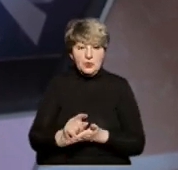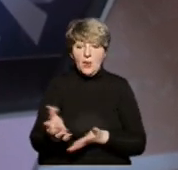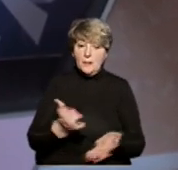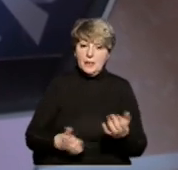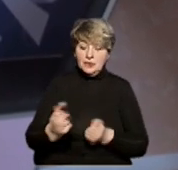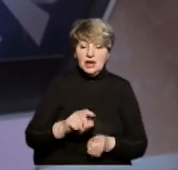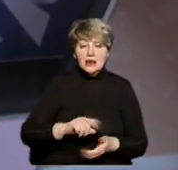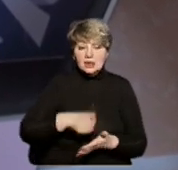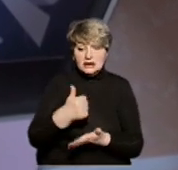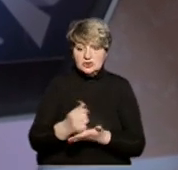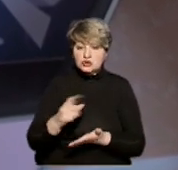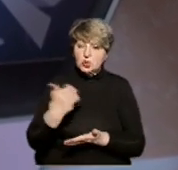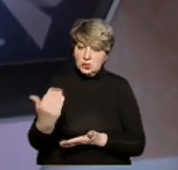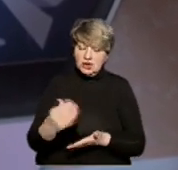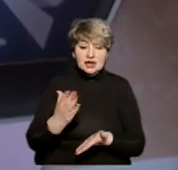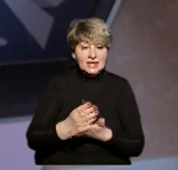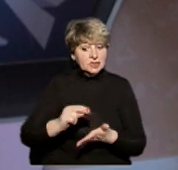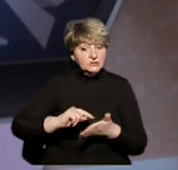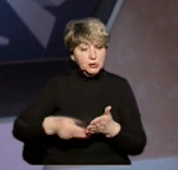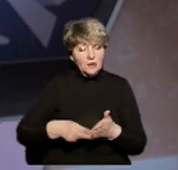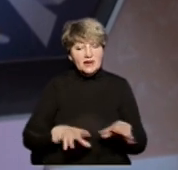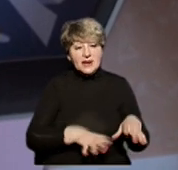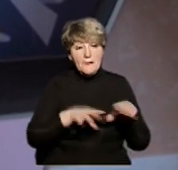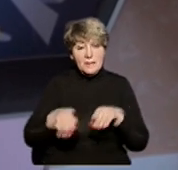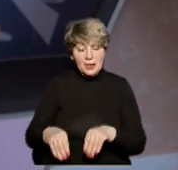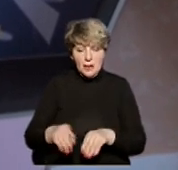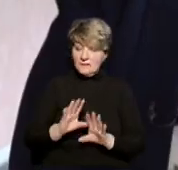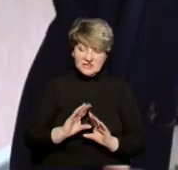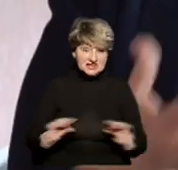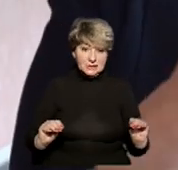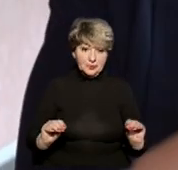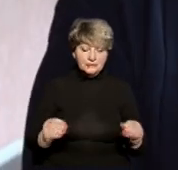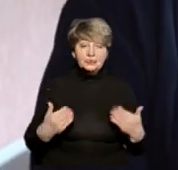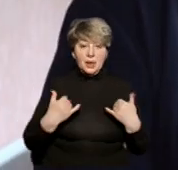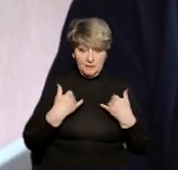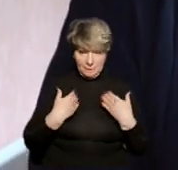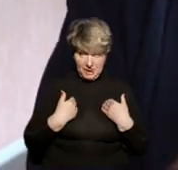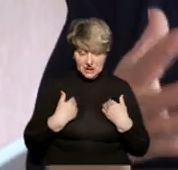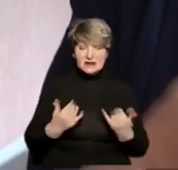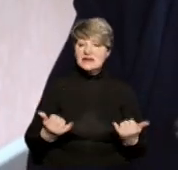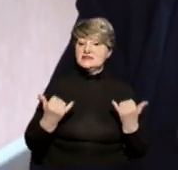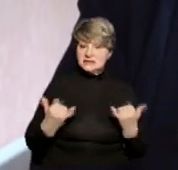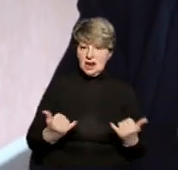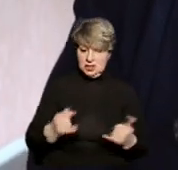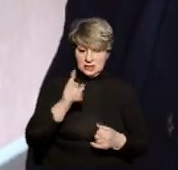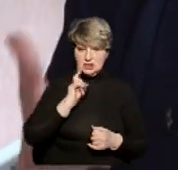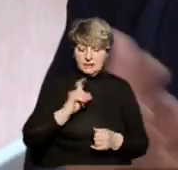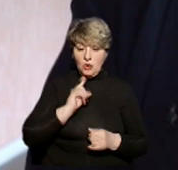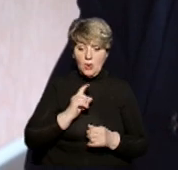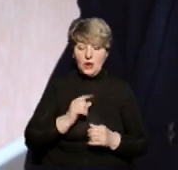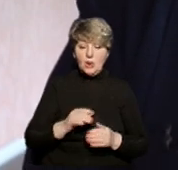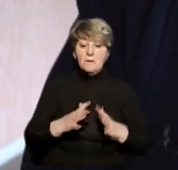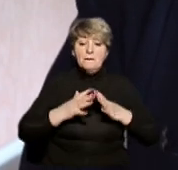приходять, що в них є довідка, що вони переселенці. І все поки що. Ми от зараз просто так компактно